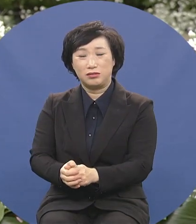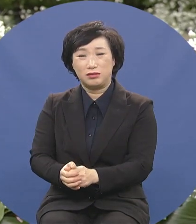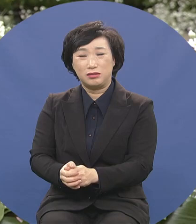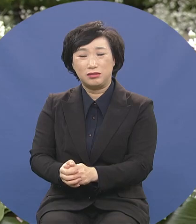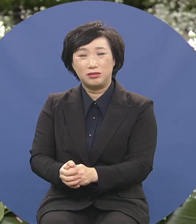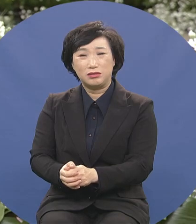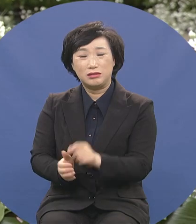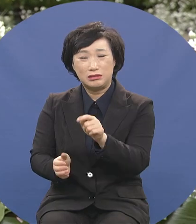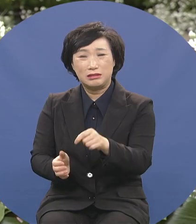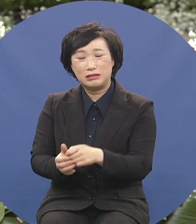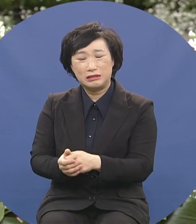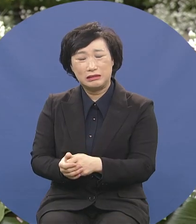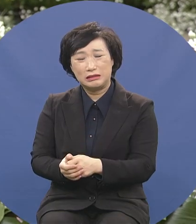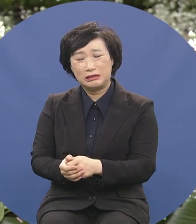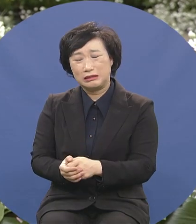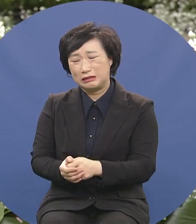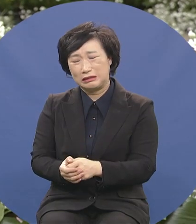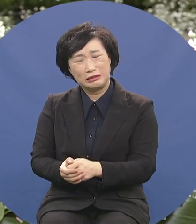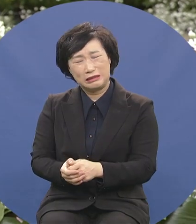저질스러운